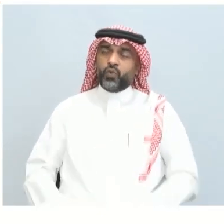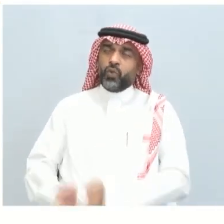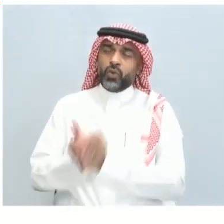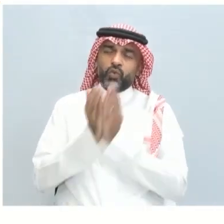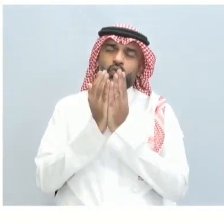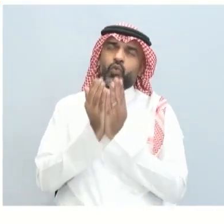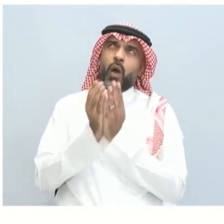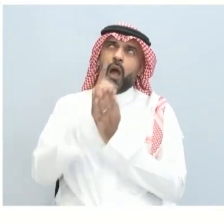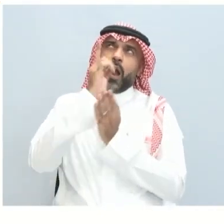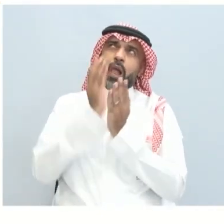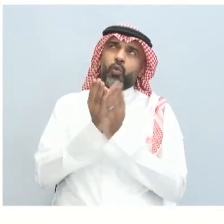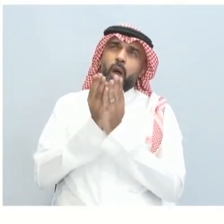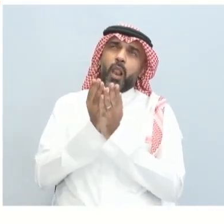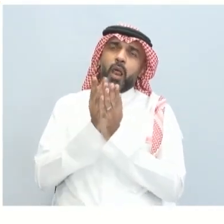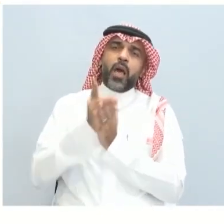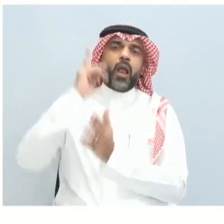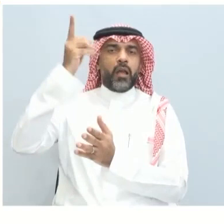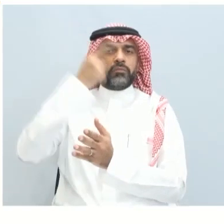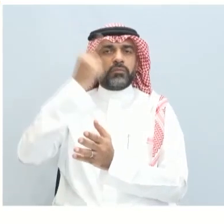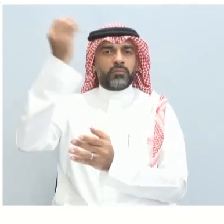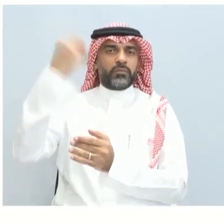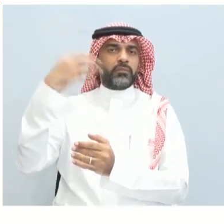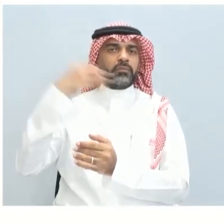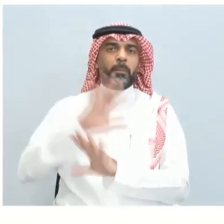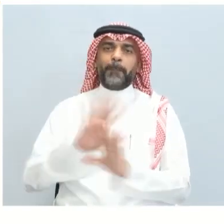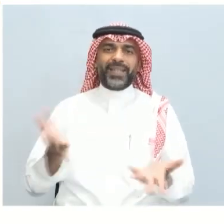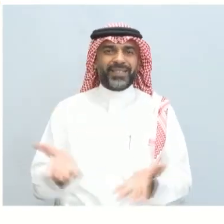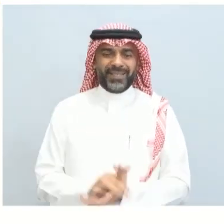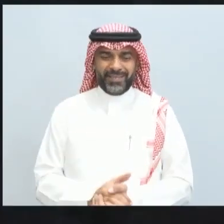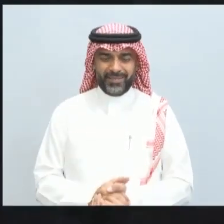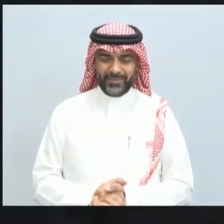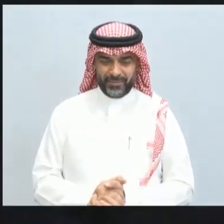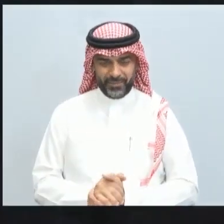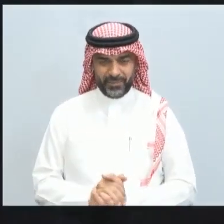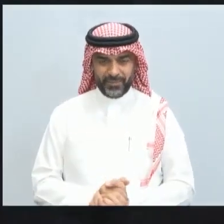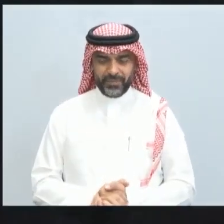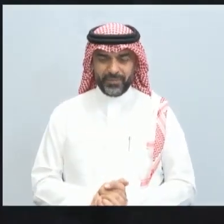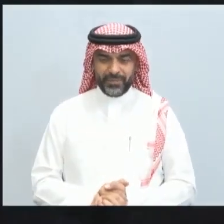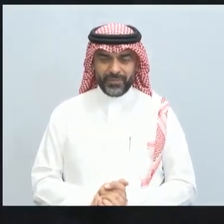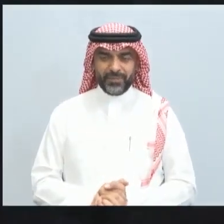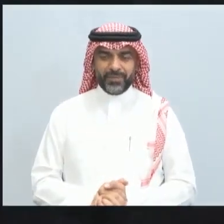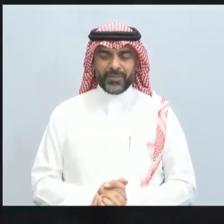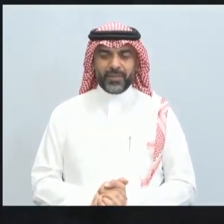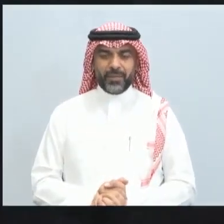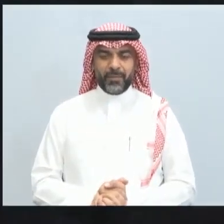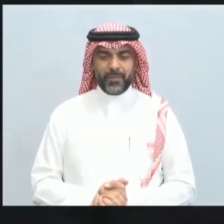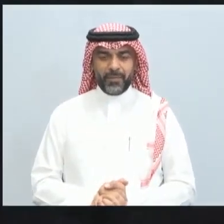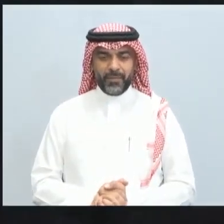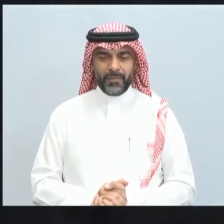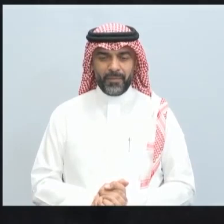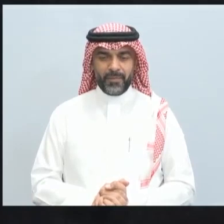صلى الله عليه وسلم عن الغلو فيه والنبي صلى الله عليه وسلم نفسه لا يملك لنفسه نفعا